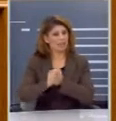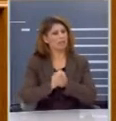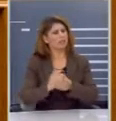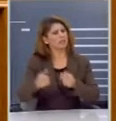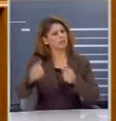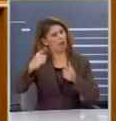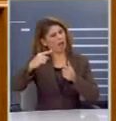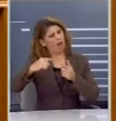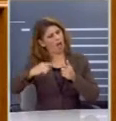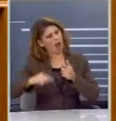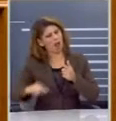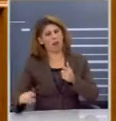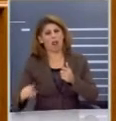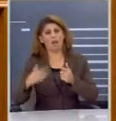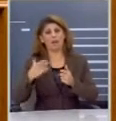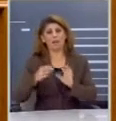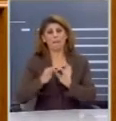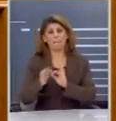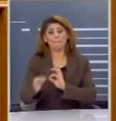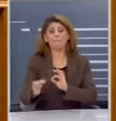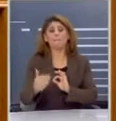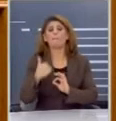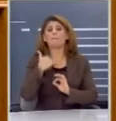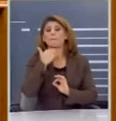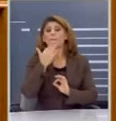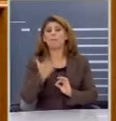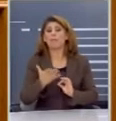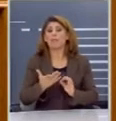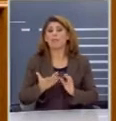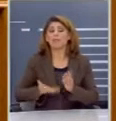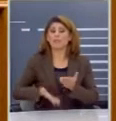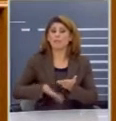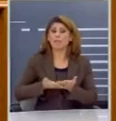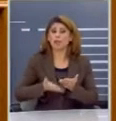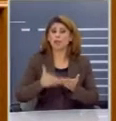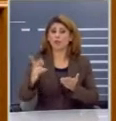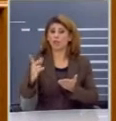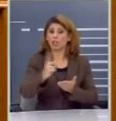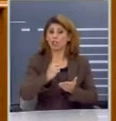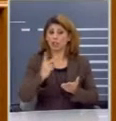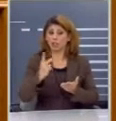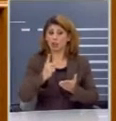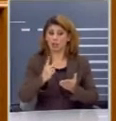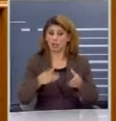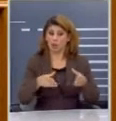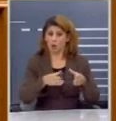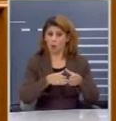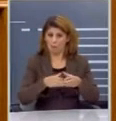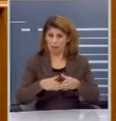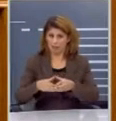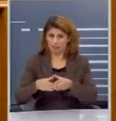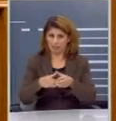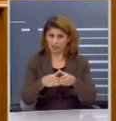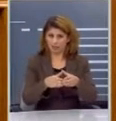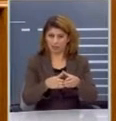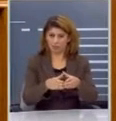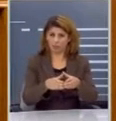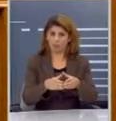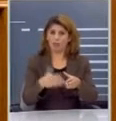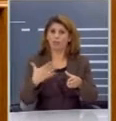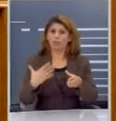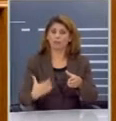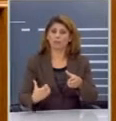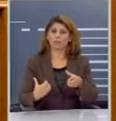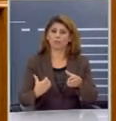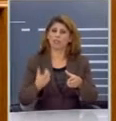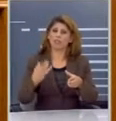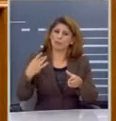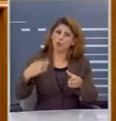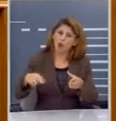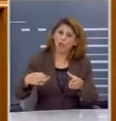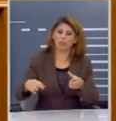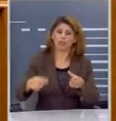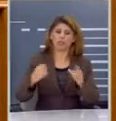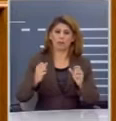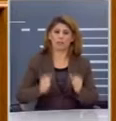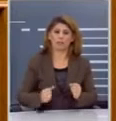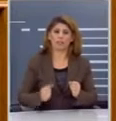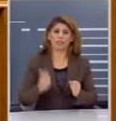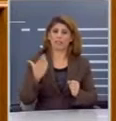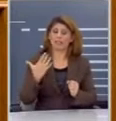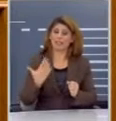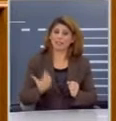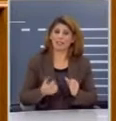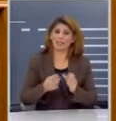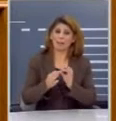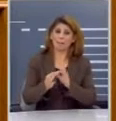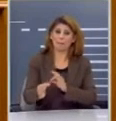είναι μέτρα που δεν βοηθούν μόνο τις κοινωνικές ομάδες που βρίσκονται στην πιο αδύναμη θέση, είναι μέτρα